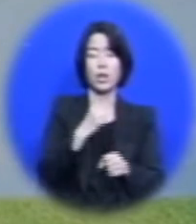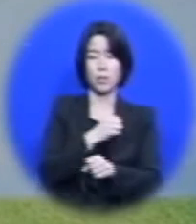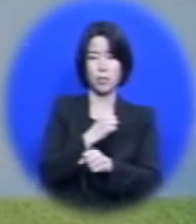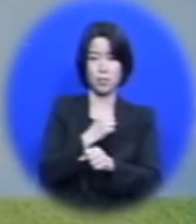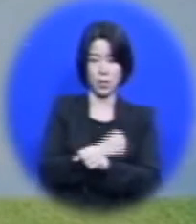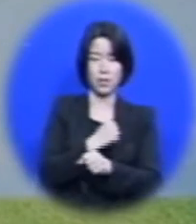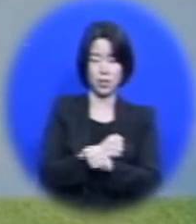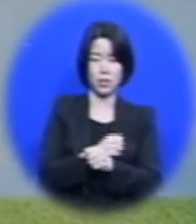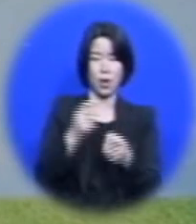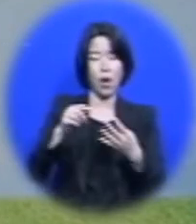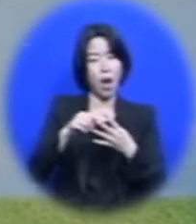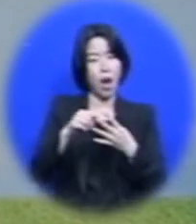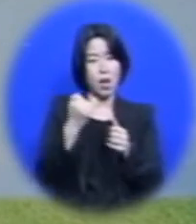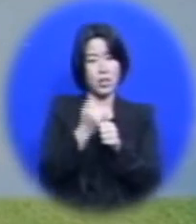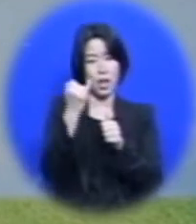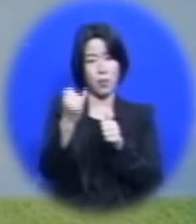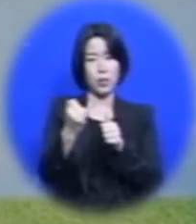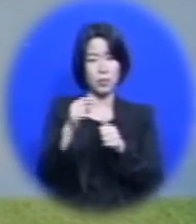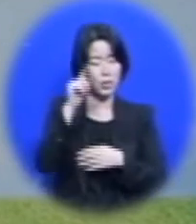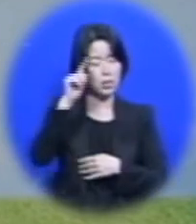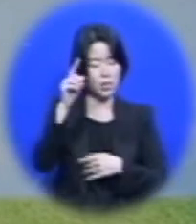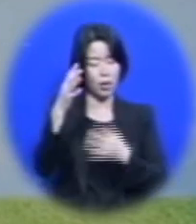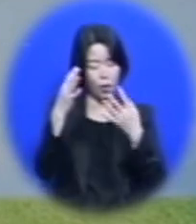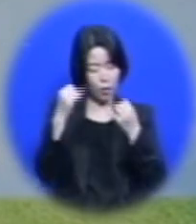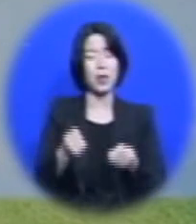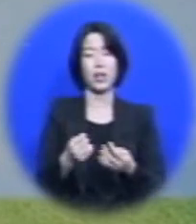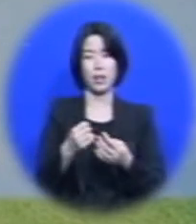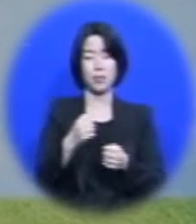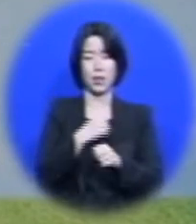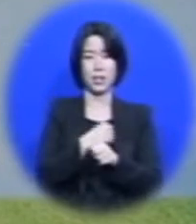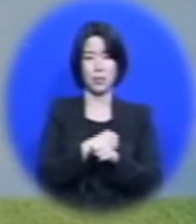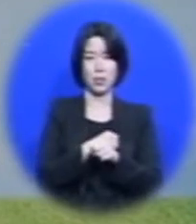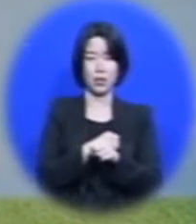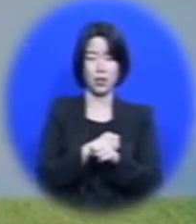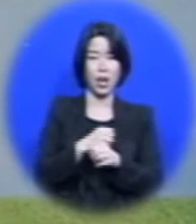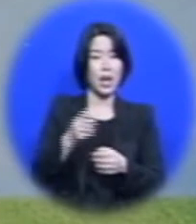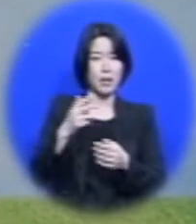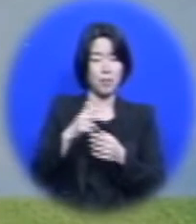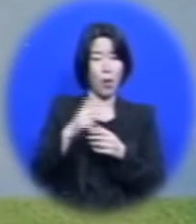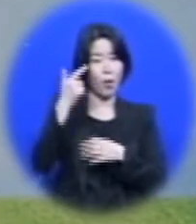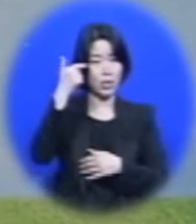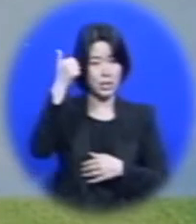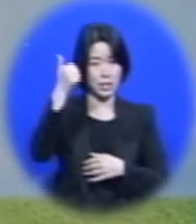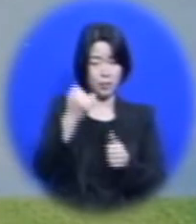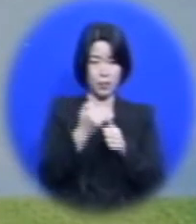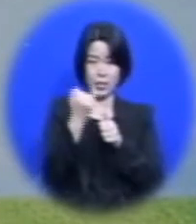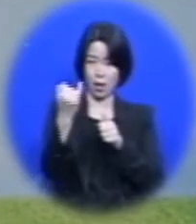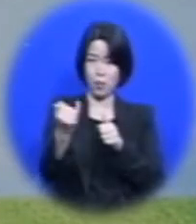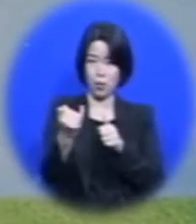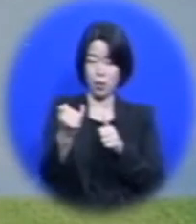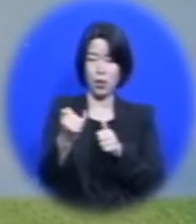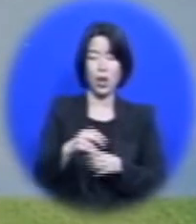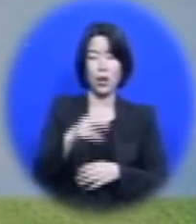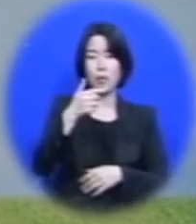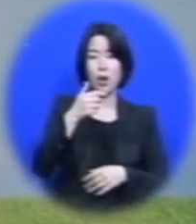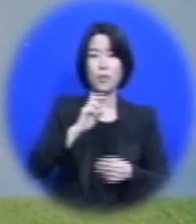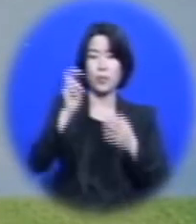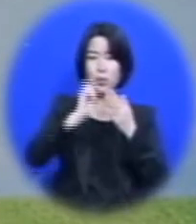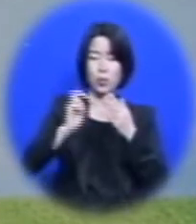사모님들이 스트레스가 얼마나 많으냐면서 사모님들을 스트레스를 풀어주기 위해서 사모